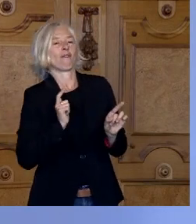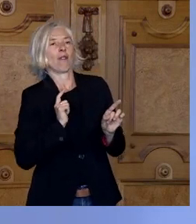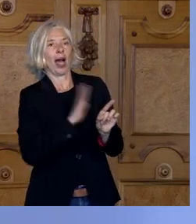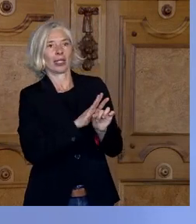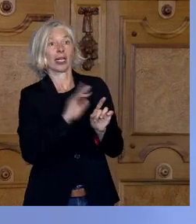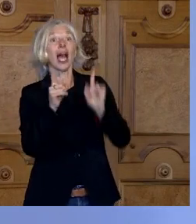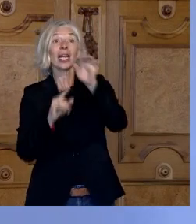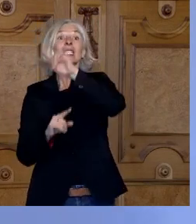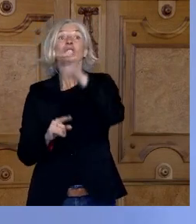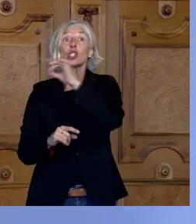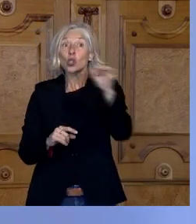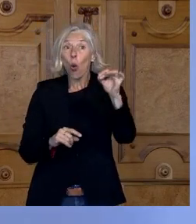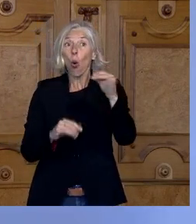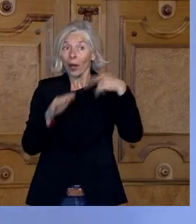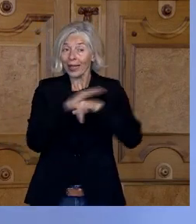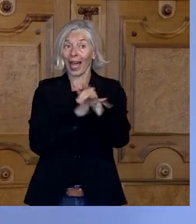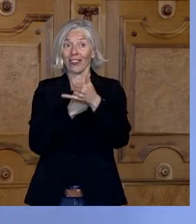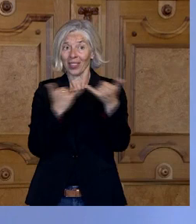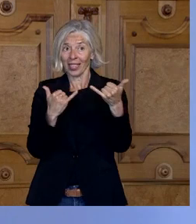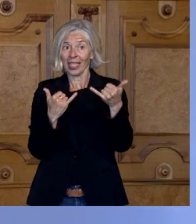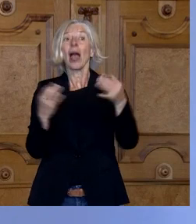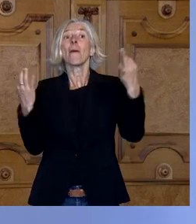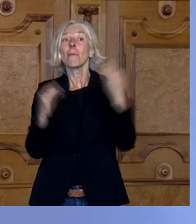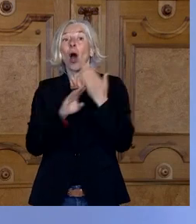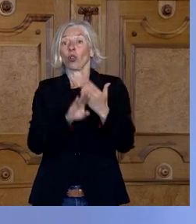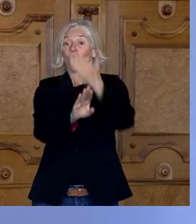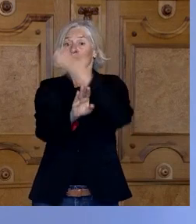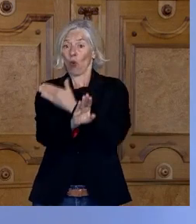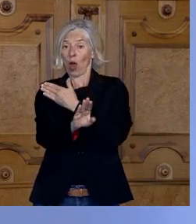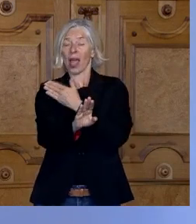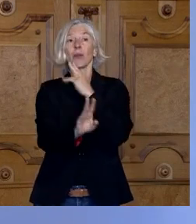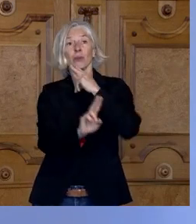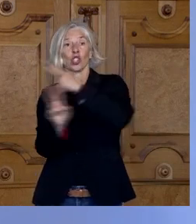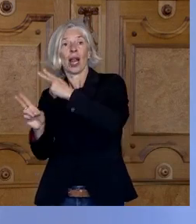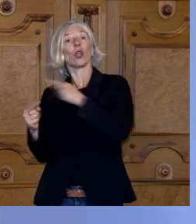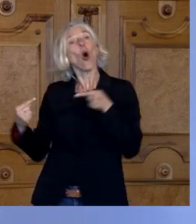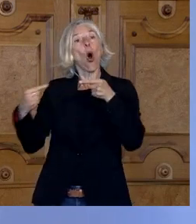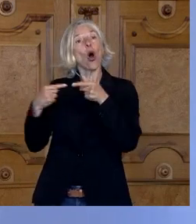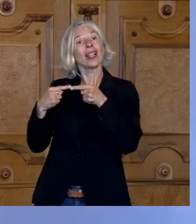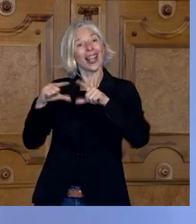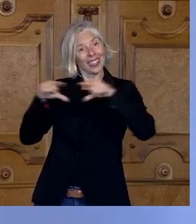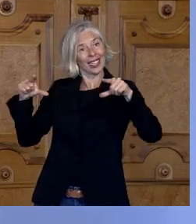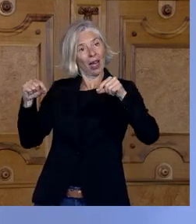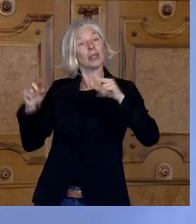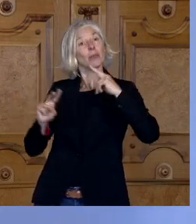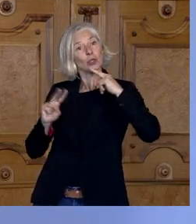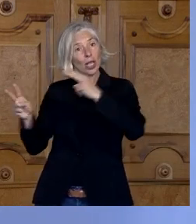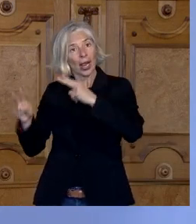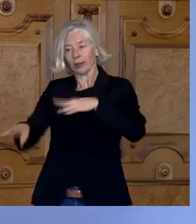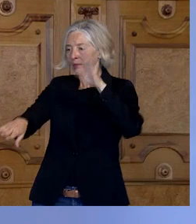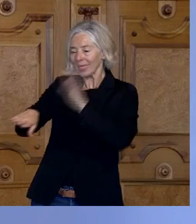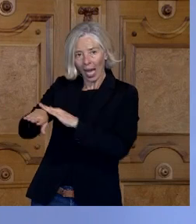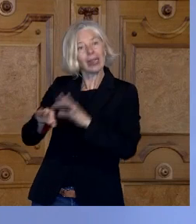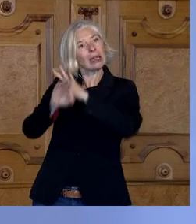möglich mit einem Online-Ticket, mit einem definierten Geltungstag, mit den Jahreskarten oder eben auch